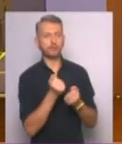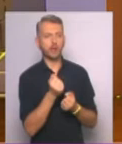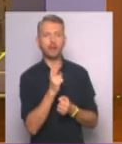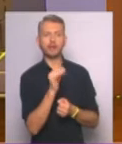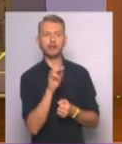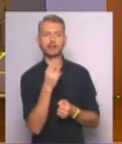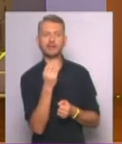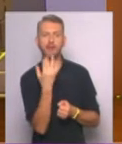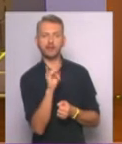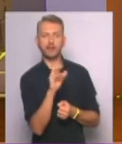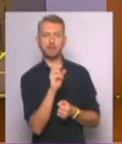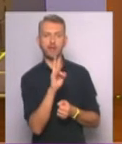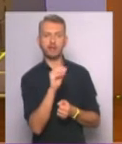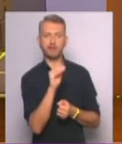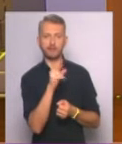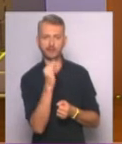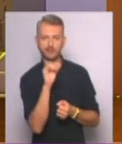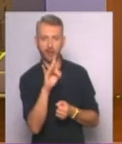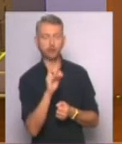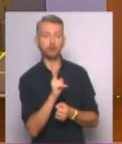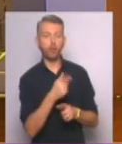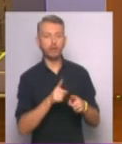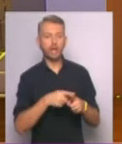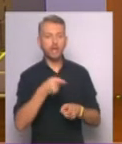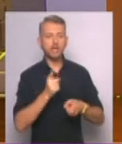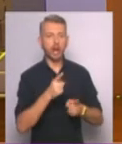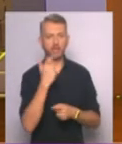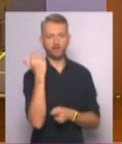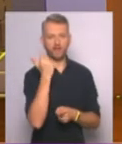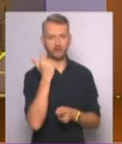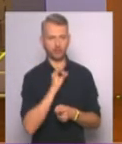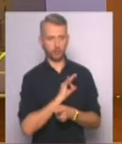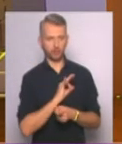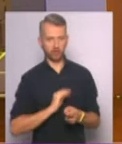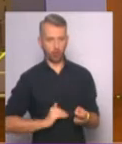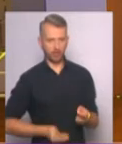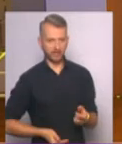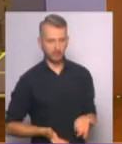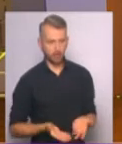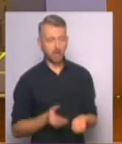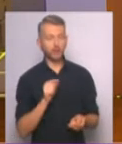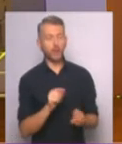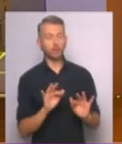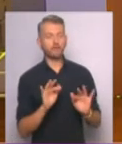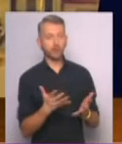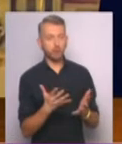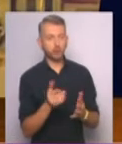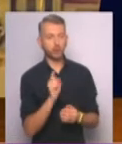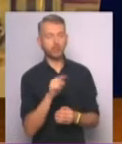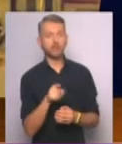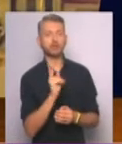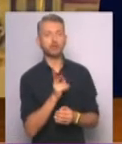бенефіціарі? Це реальні власники юридичних осіб, в даному випадку тих,